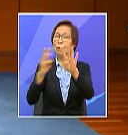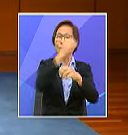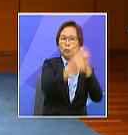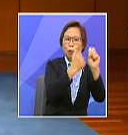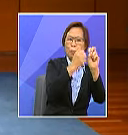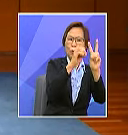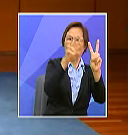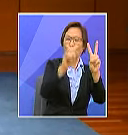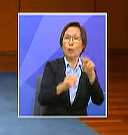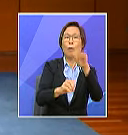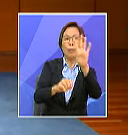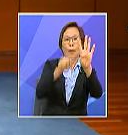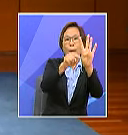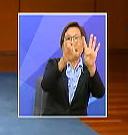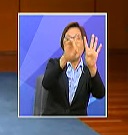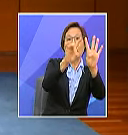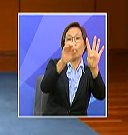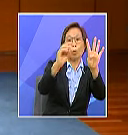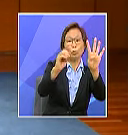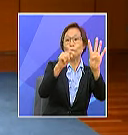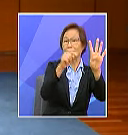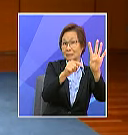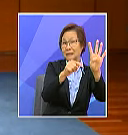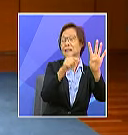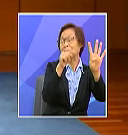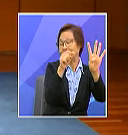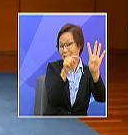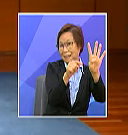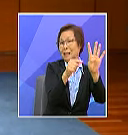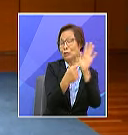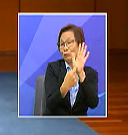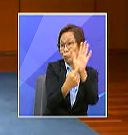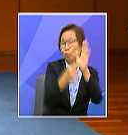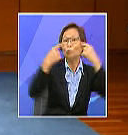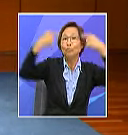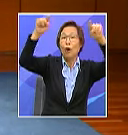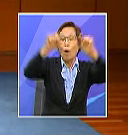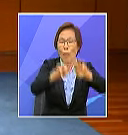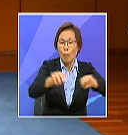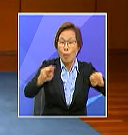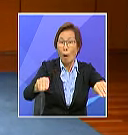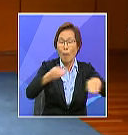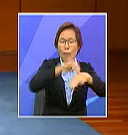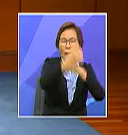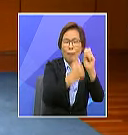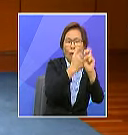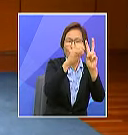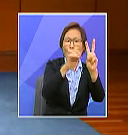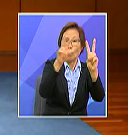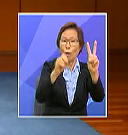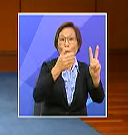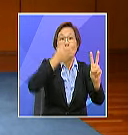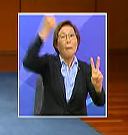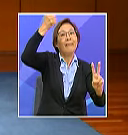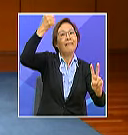2020 nilainya 480 dan ini menunjukkan pencapaian calon pada 2020